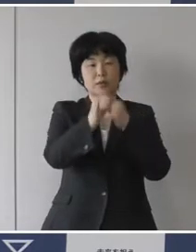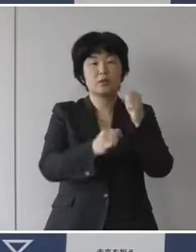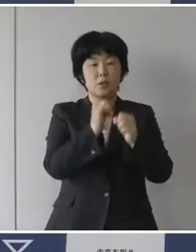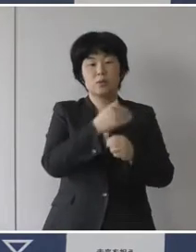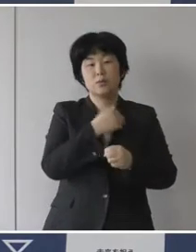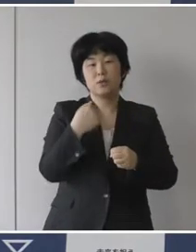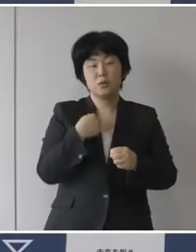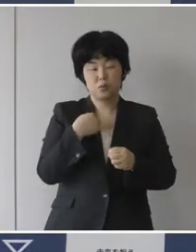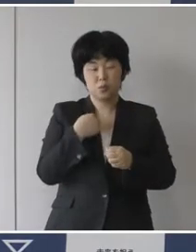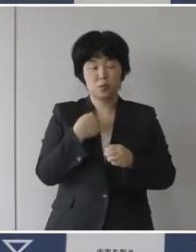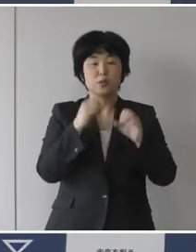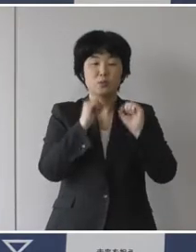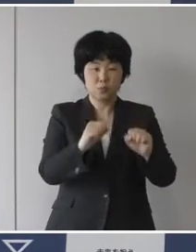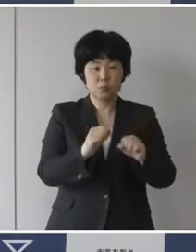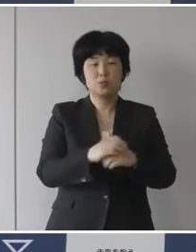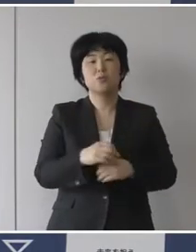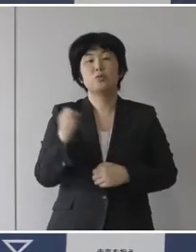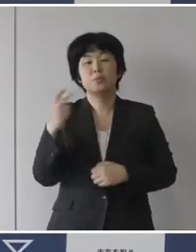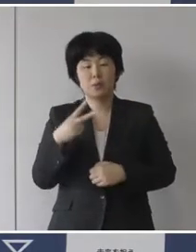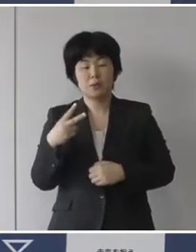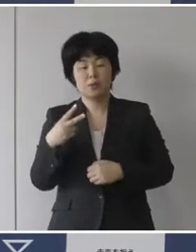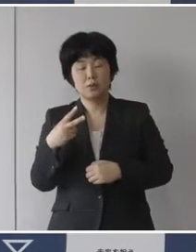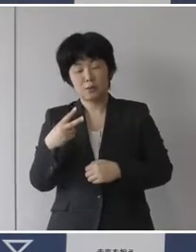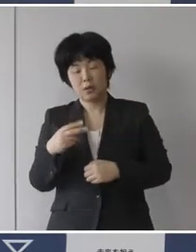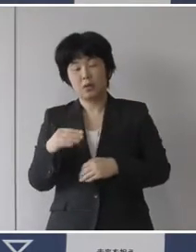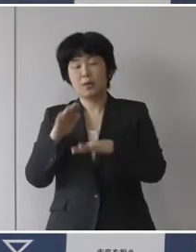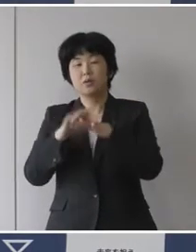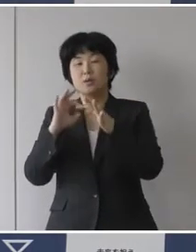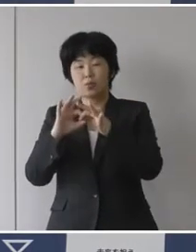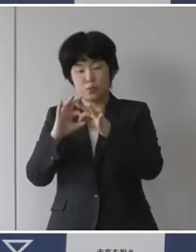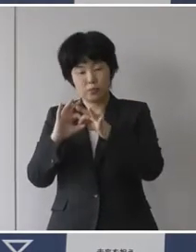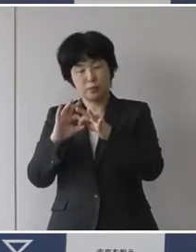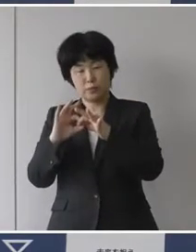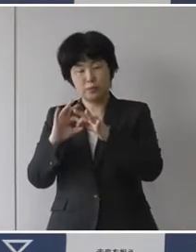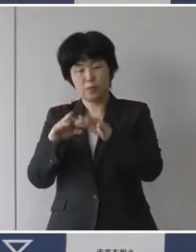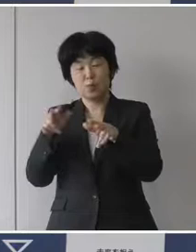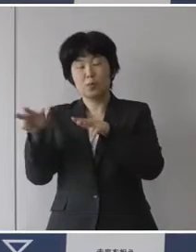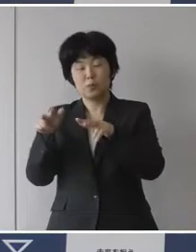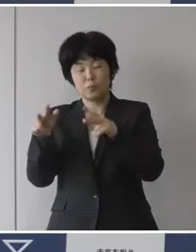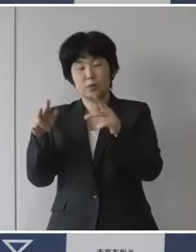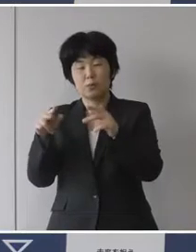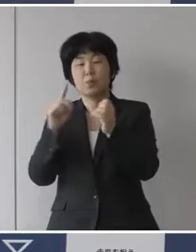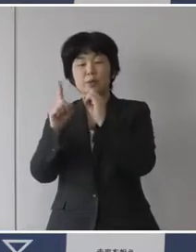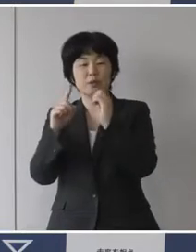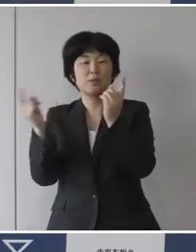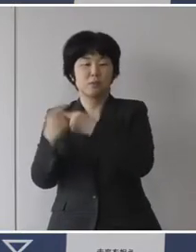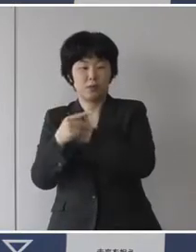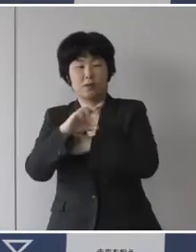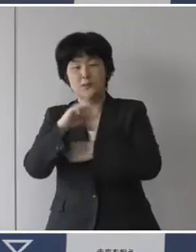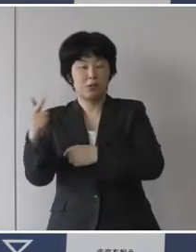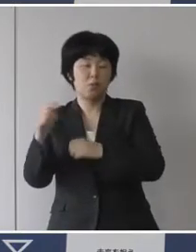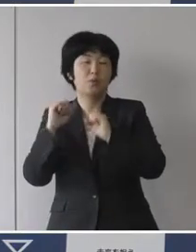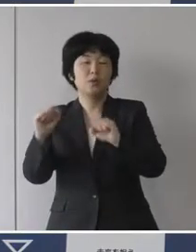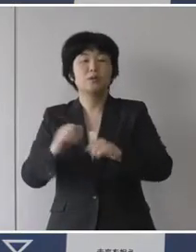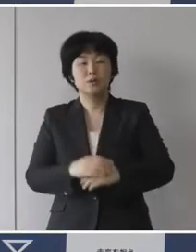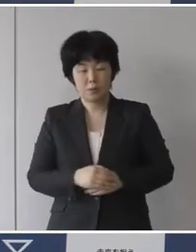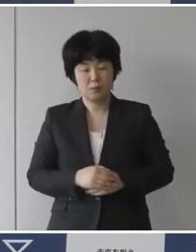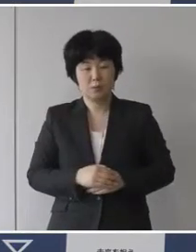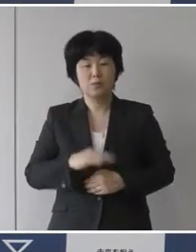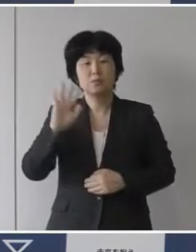した業務改革などにも取り組んでまいりました。しかしながら、やはりデジタル技術のこう進展って目覚ましいものです